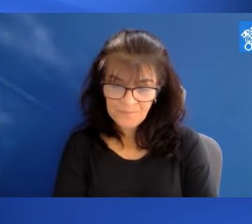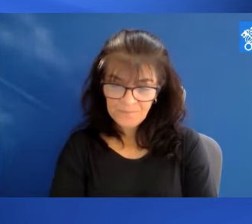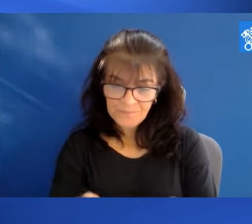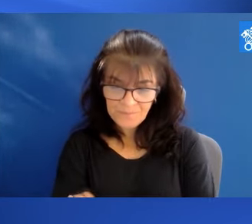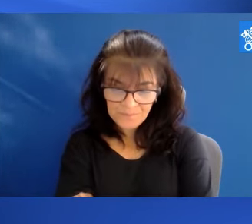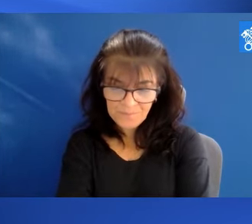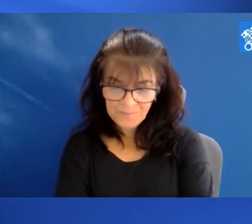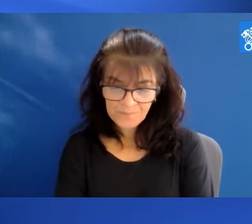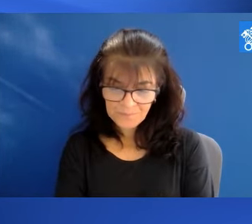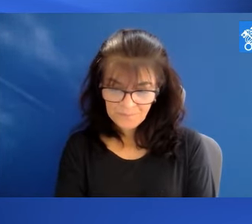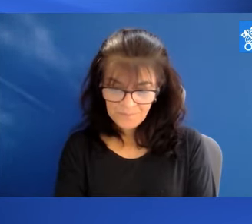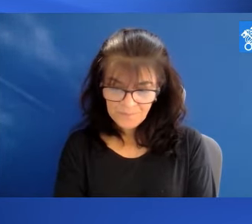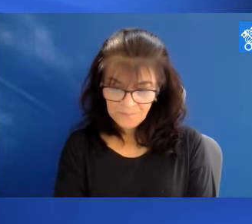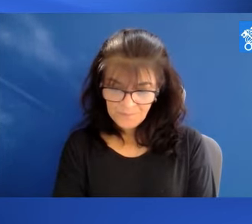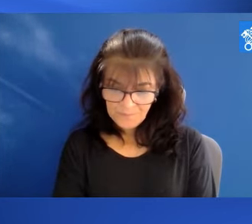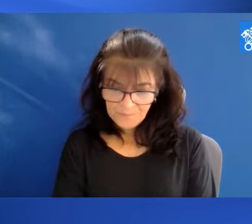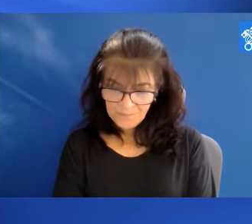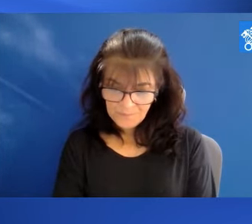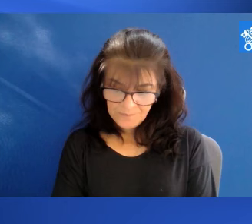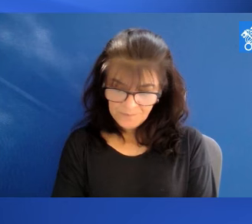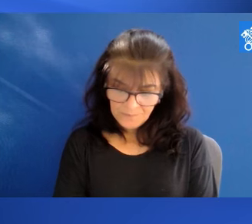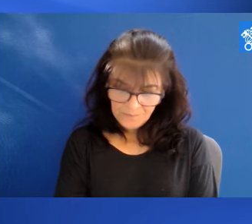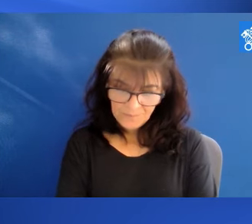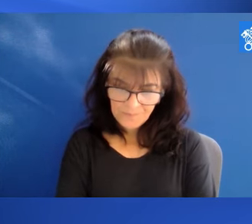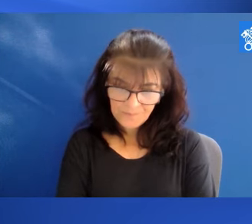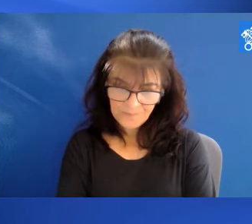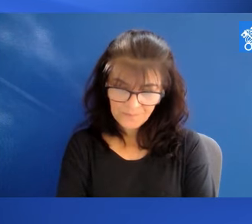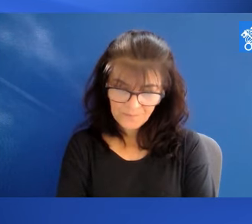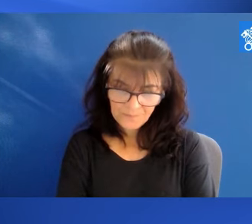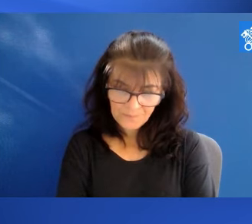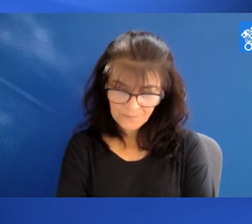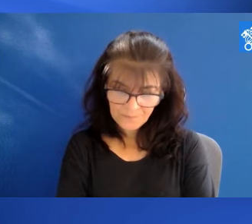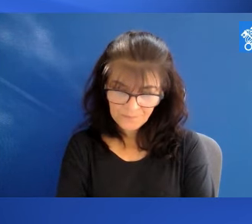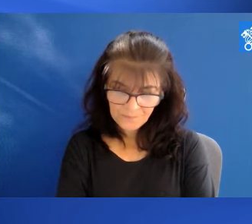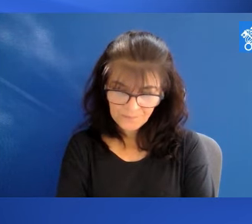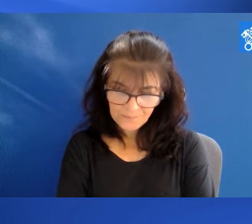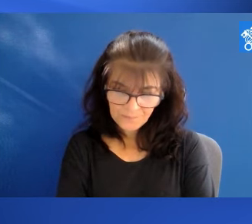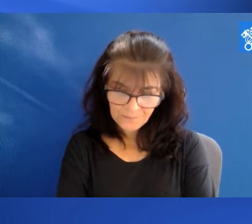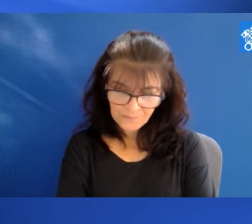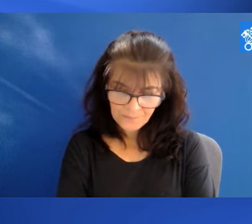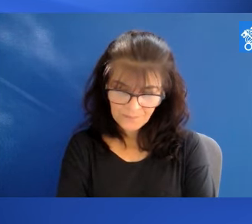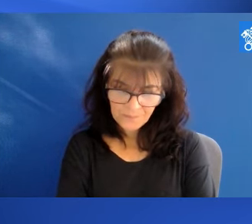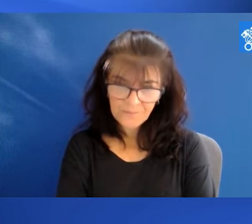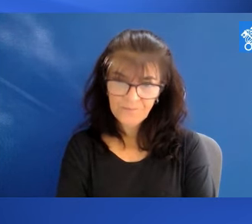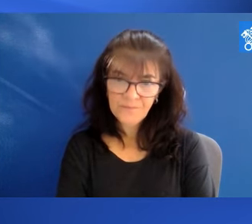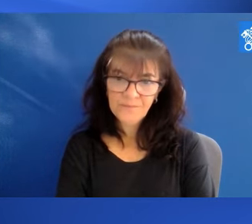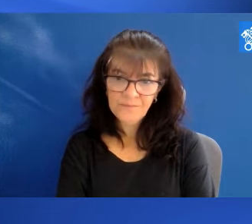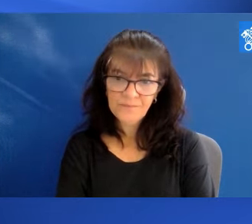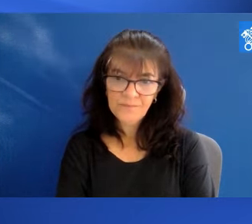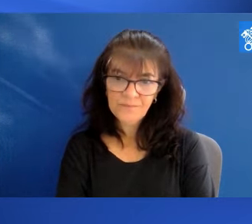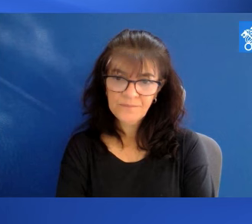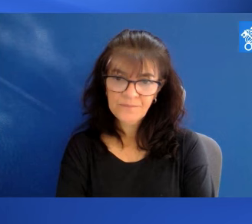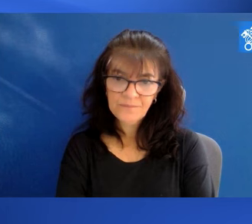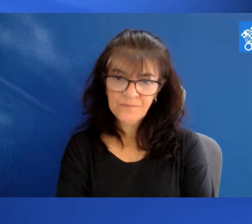Dio, permettendoci di vivere in comunione con Lui e in comunione con i nostri fratelli